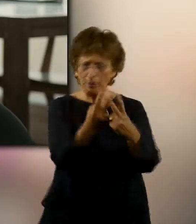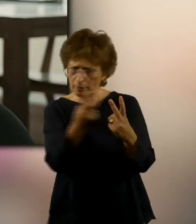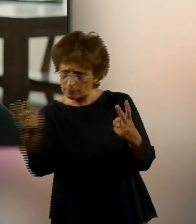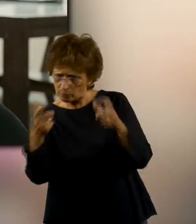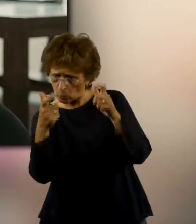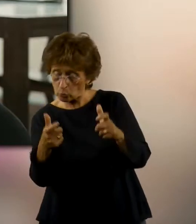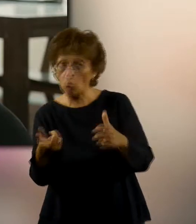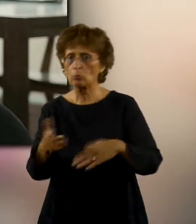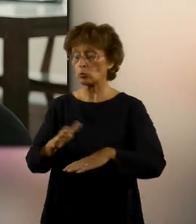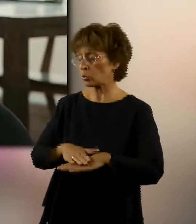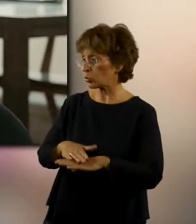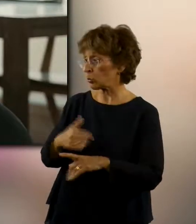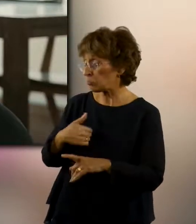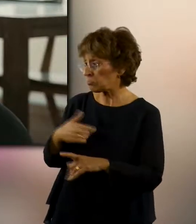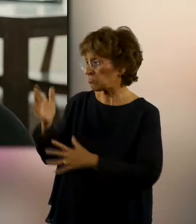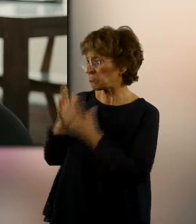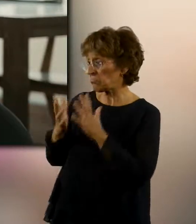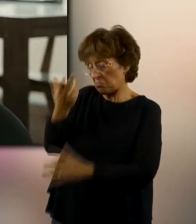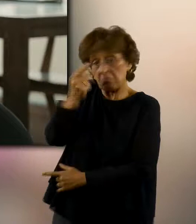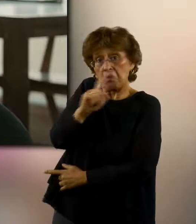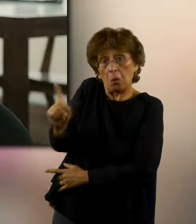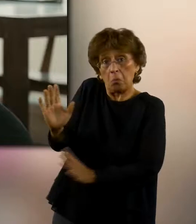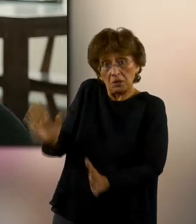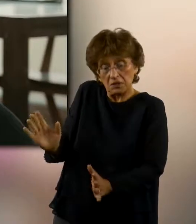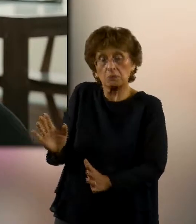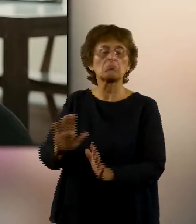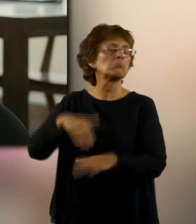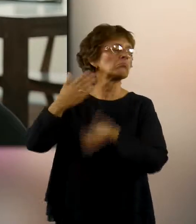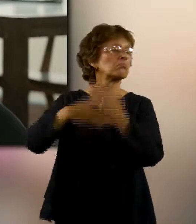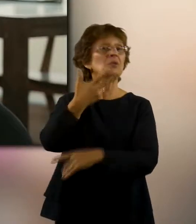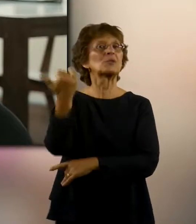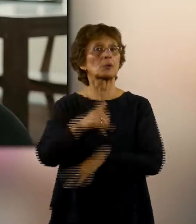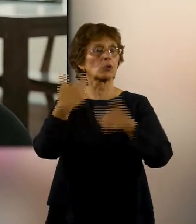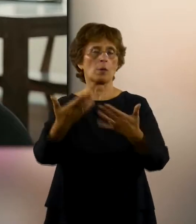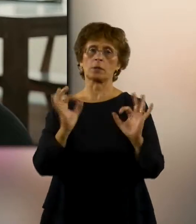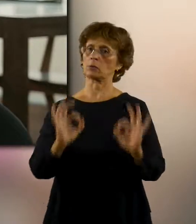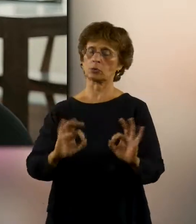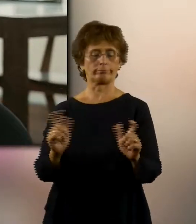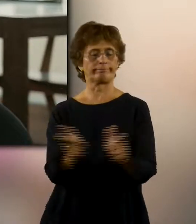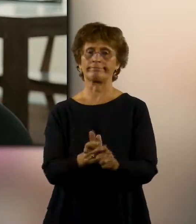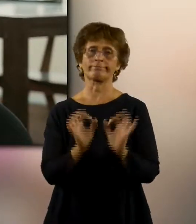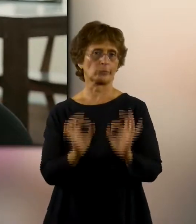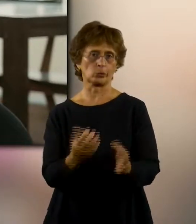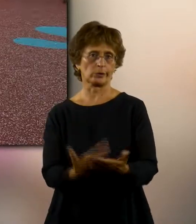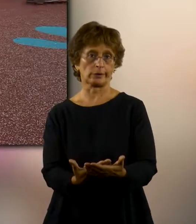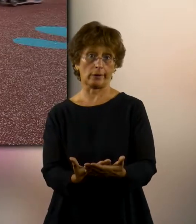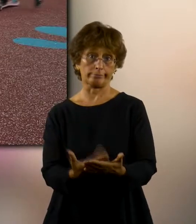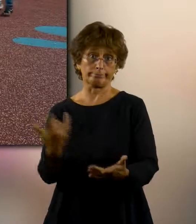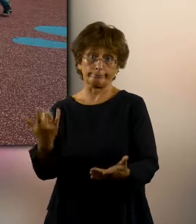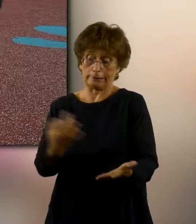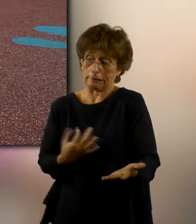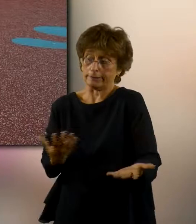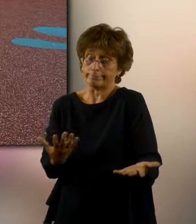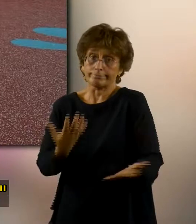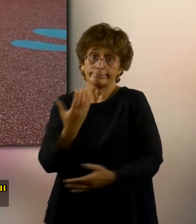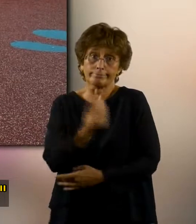vérifier ». Mais nous, on n'y croyait pas trop et on n'avait pas compris ce qu'on nous disait. Et 3 jours plus tard, le diagnostic est tombé